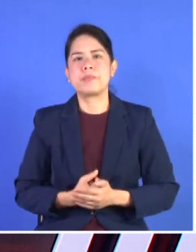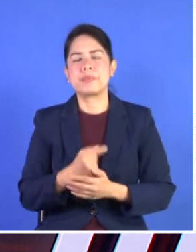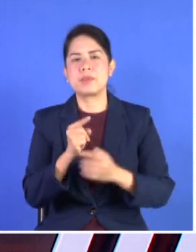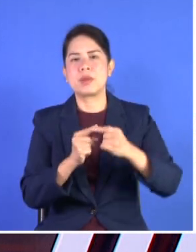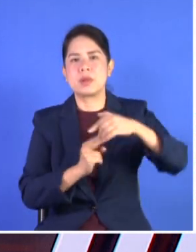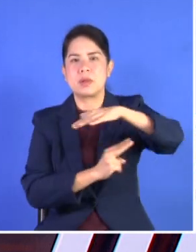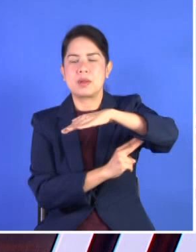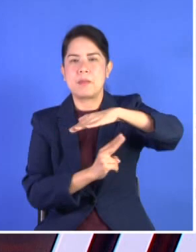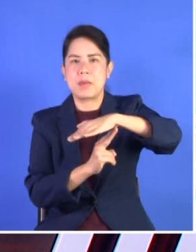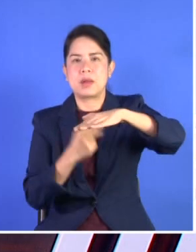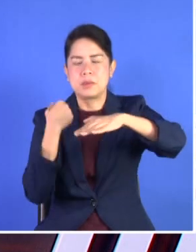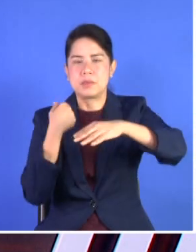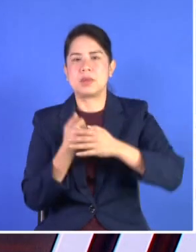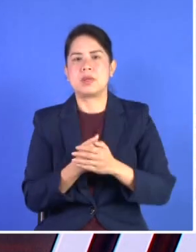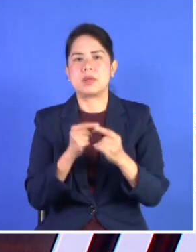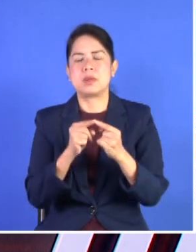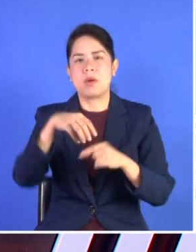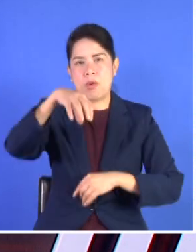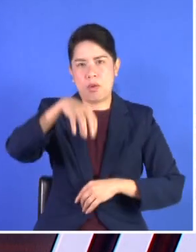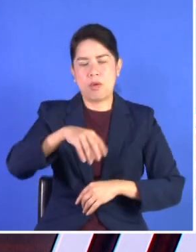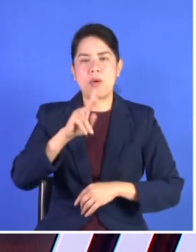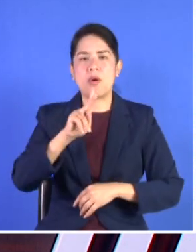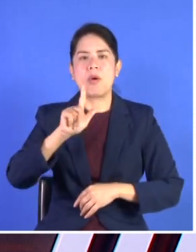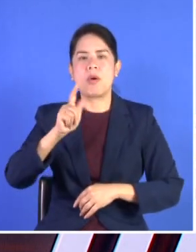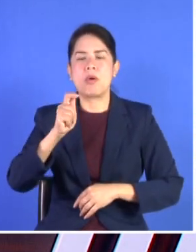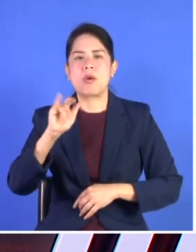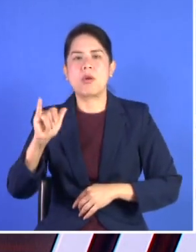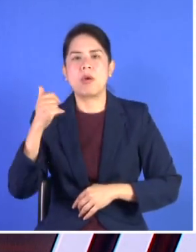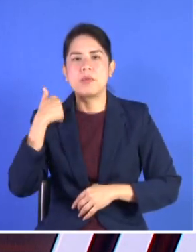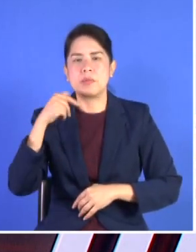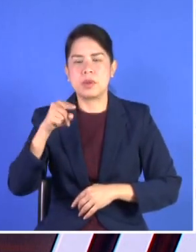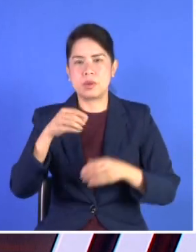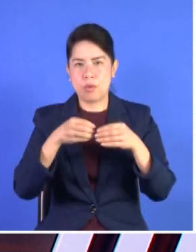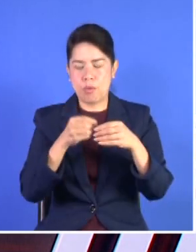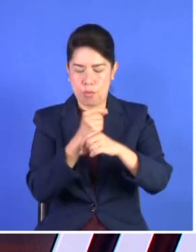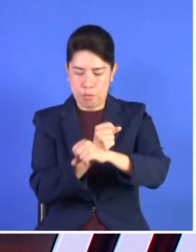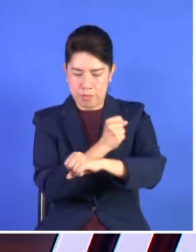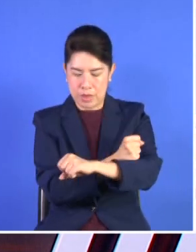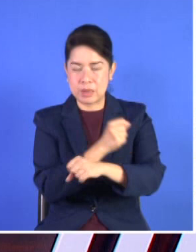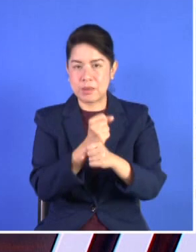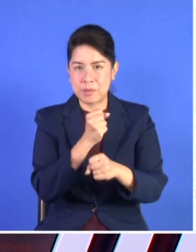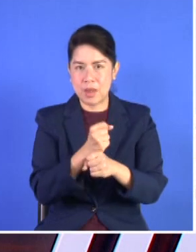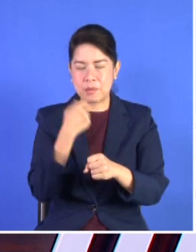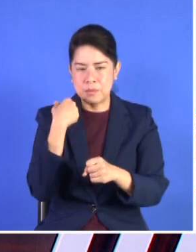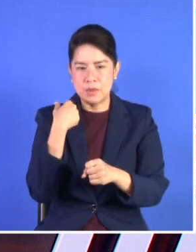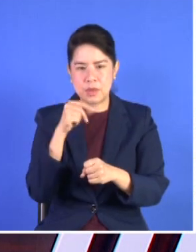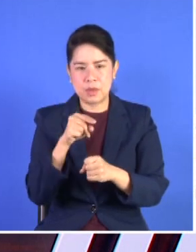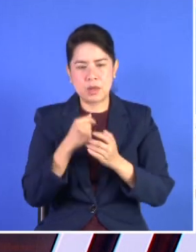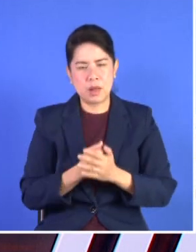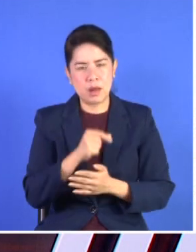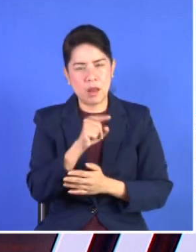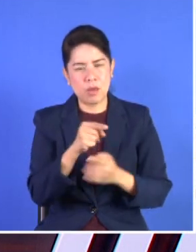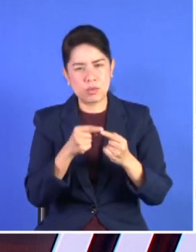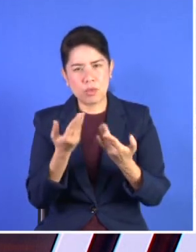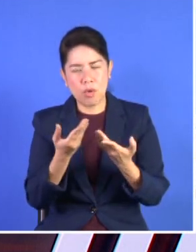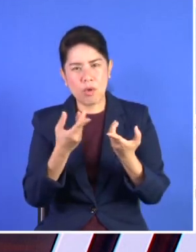องคุณผู้ชมแล้วคนงานเนี่ยเขาก็ไปทำงานอยู่บนนั้นนะคะจังหวะนึงตักเศษดินเศษหินแล้วก็ทิ้งลงมาด้านล่